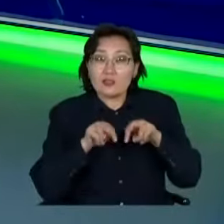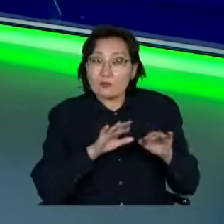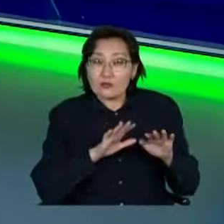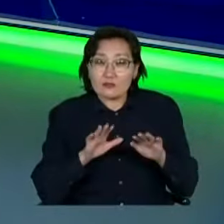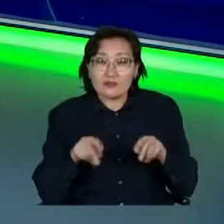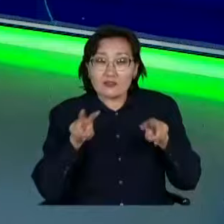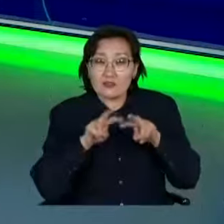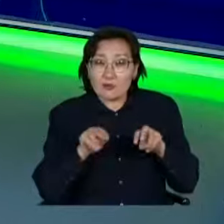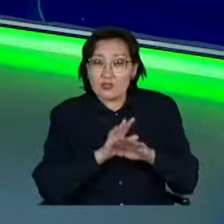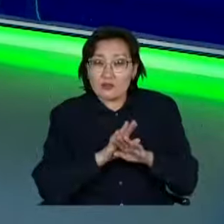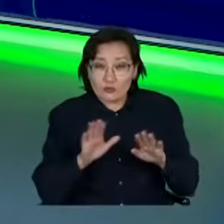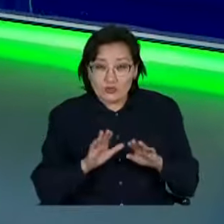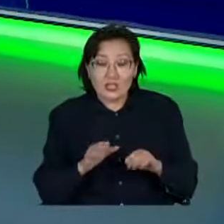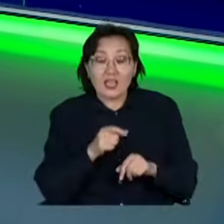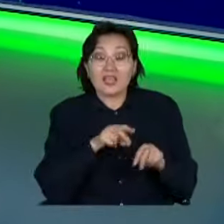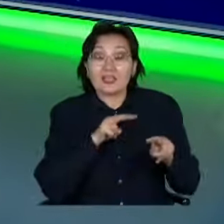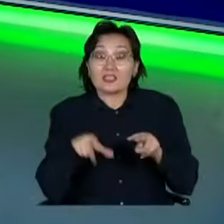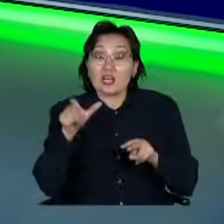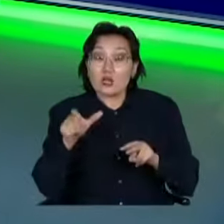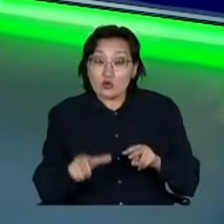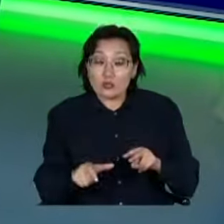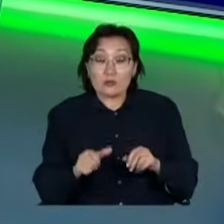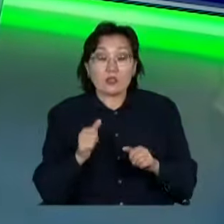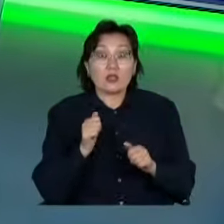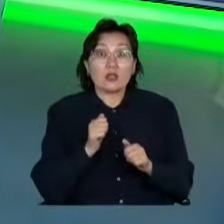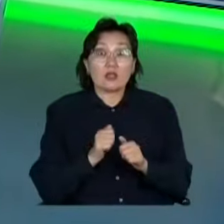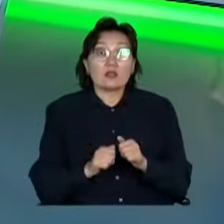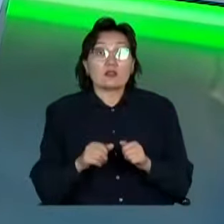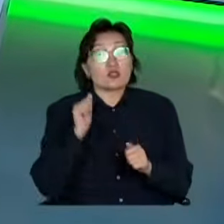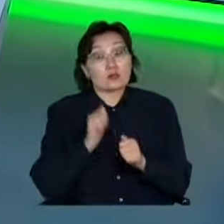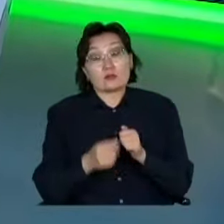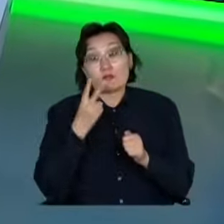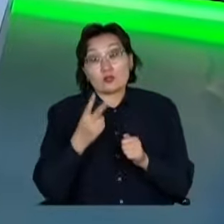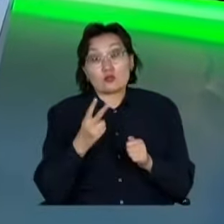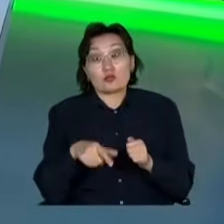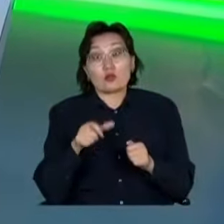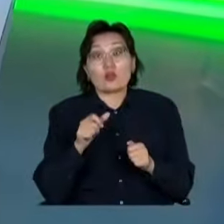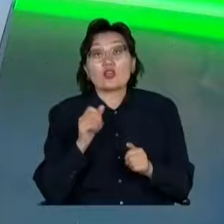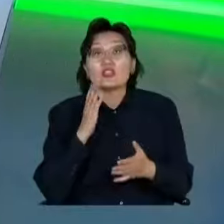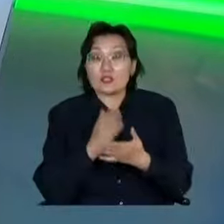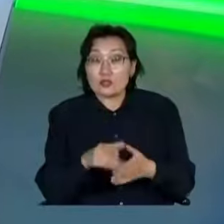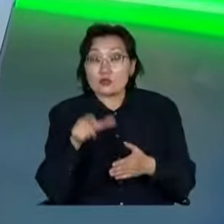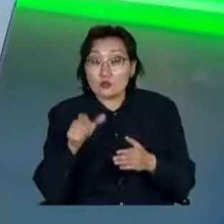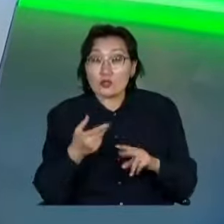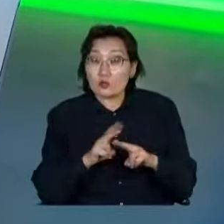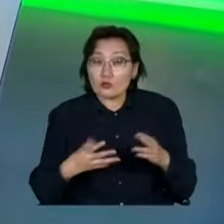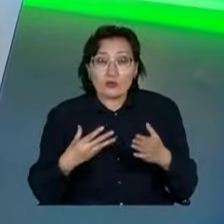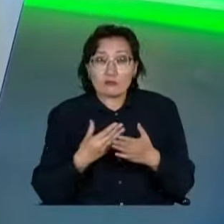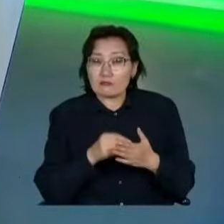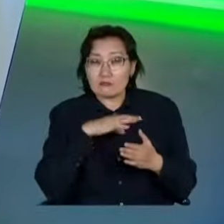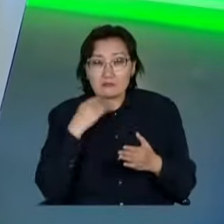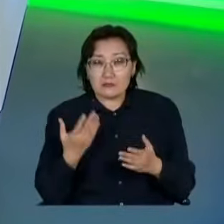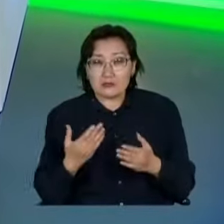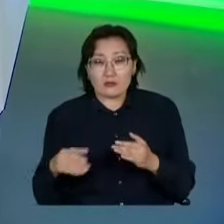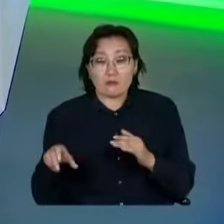тоже езжу на автобусе, да, очень часто замечаю, но ты же не будешь каждому подходить и говорить, что... Асия Яковлевна, времени совсем остается немного. И вот хотелось бы задать